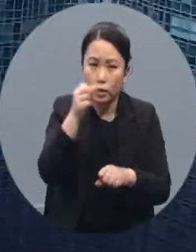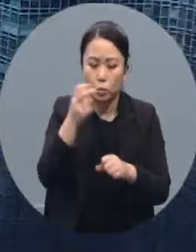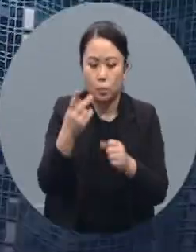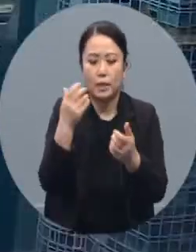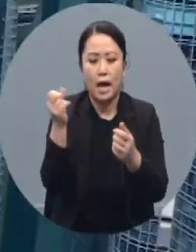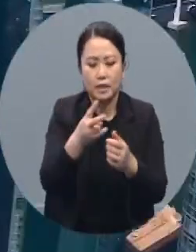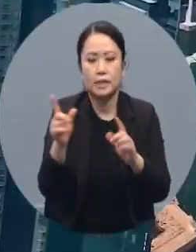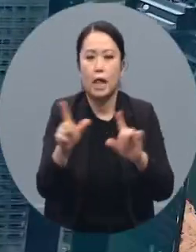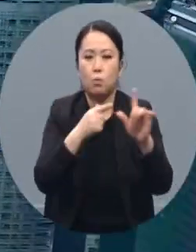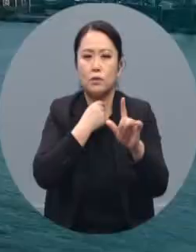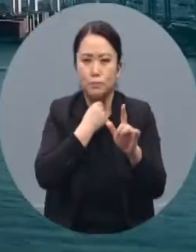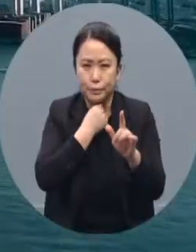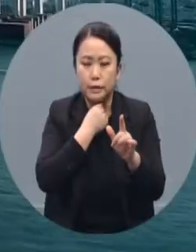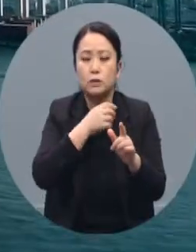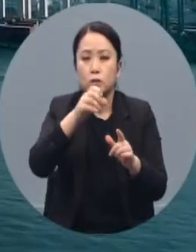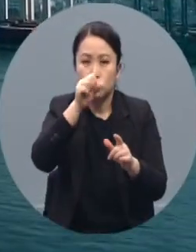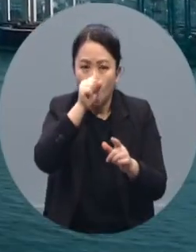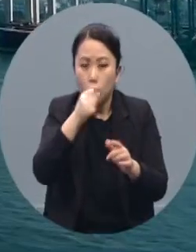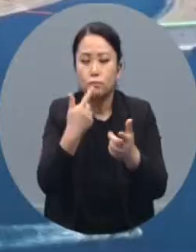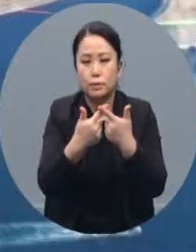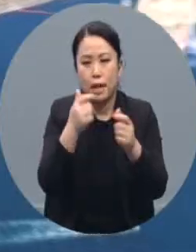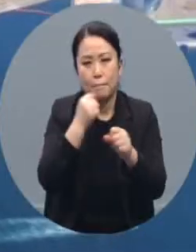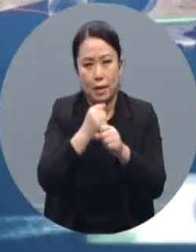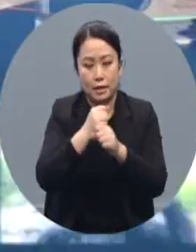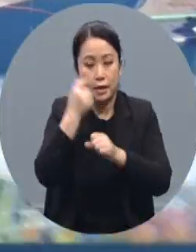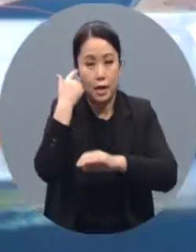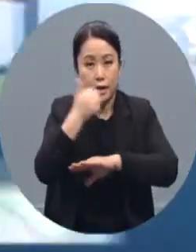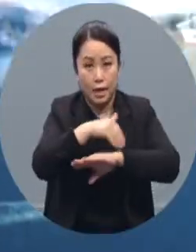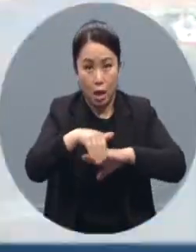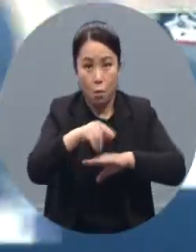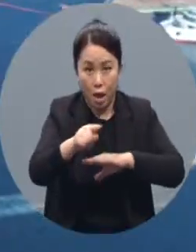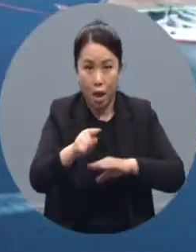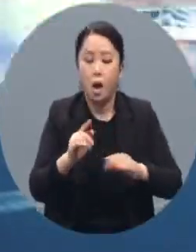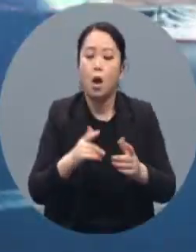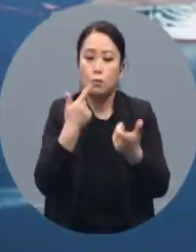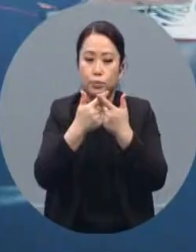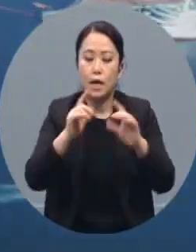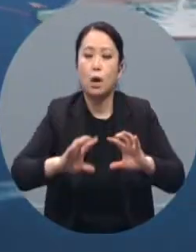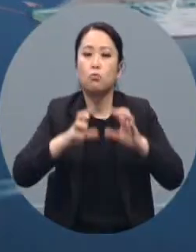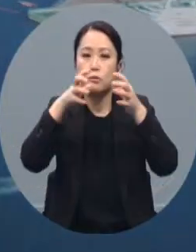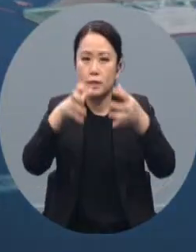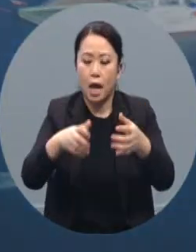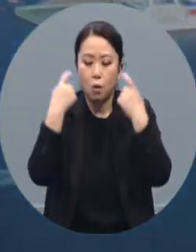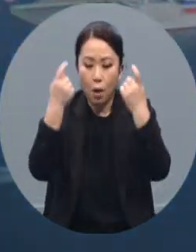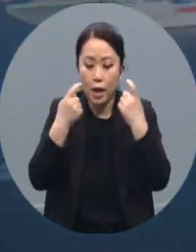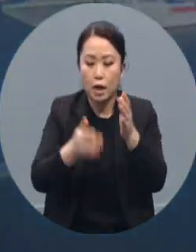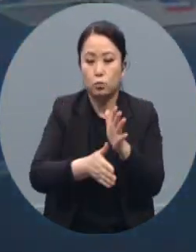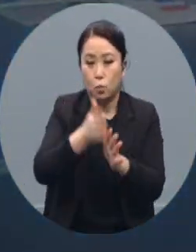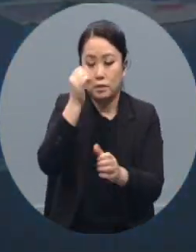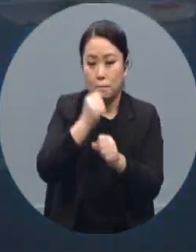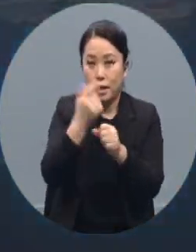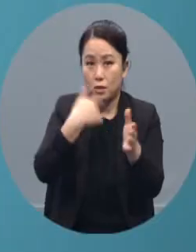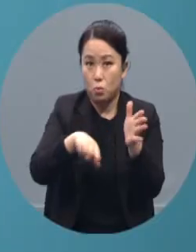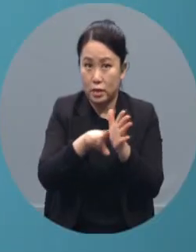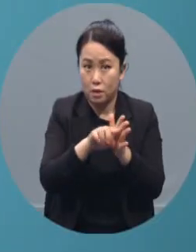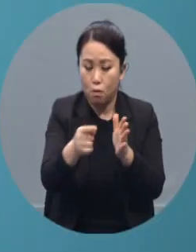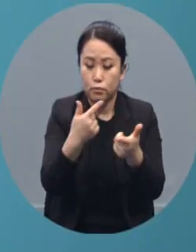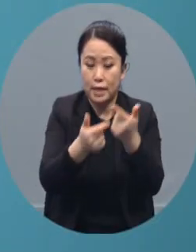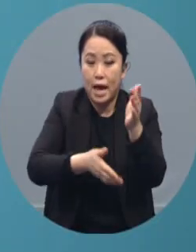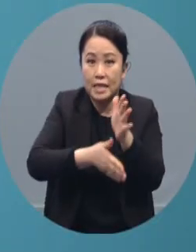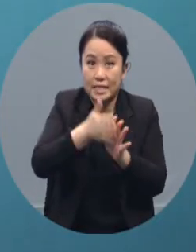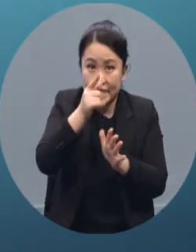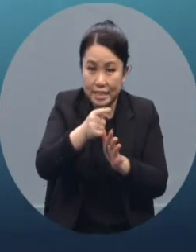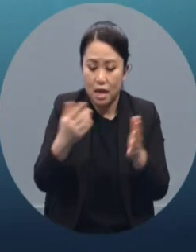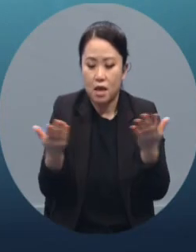부산을 세계 박람회 유치와 함께 부산을 국제 관광 도시로 키우려는 부산시의 노력과 협업도 중요합니다.